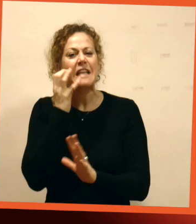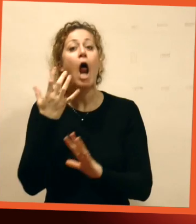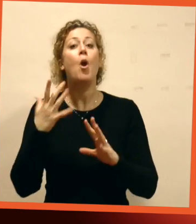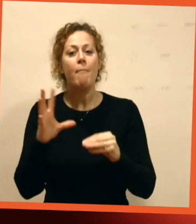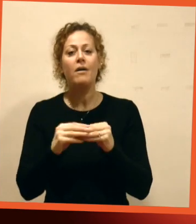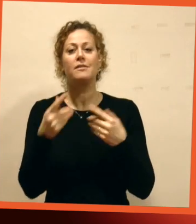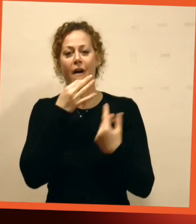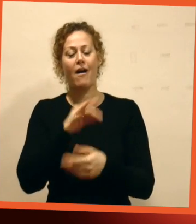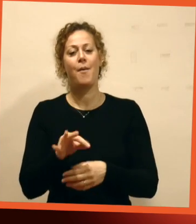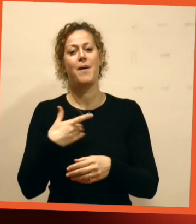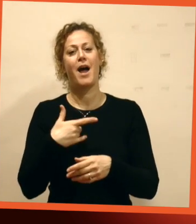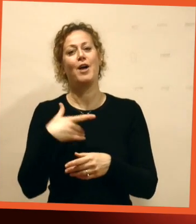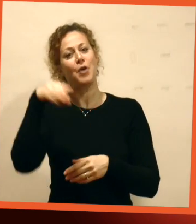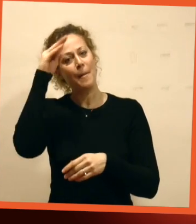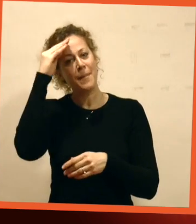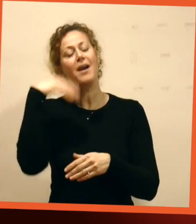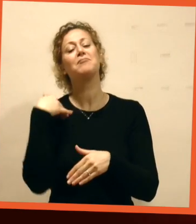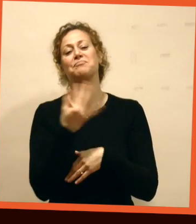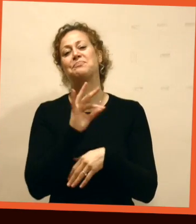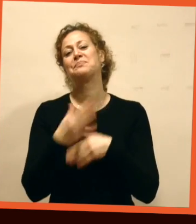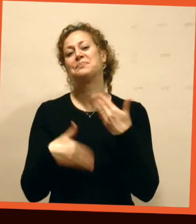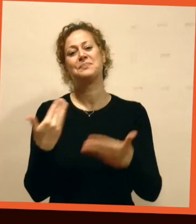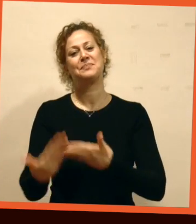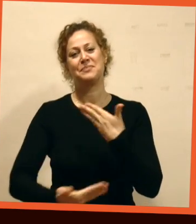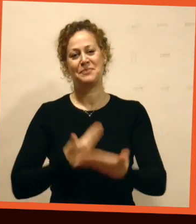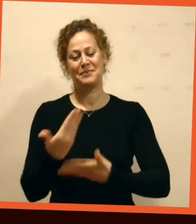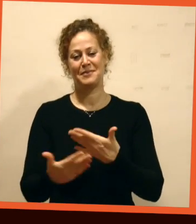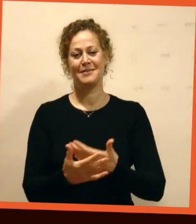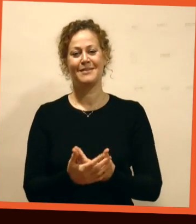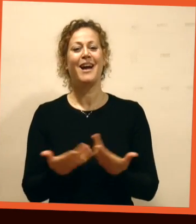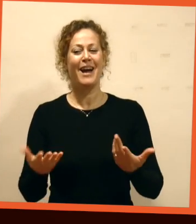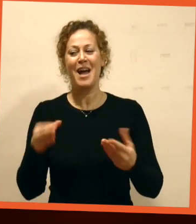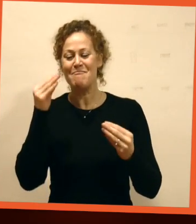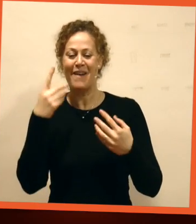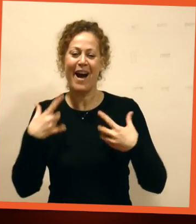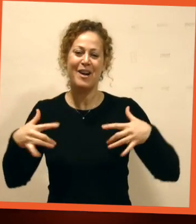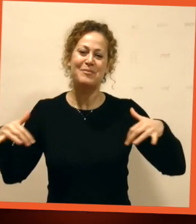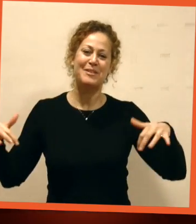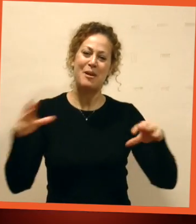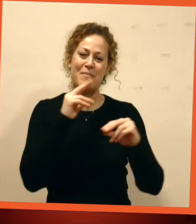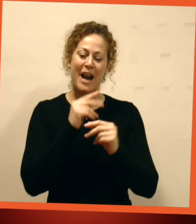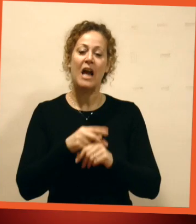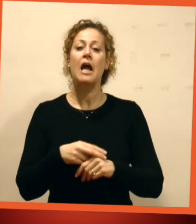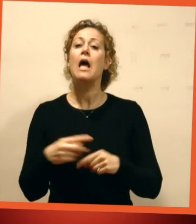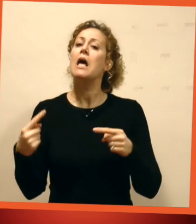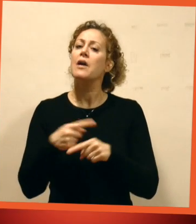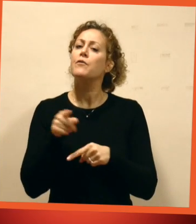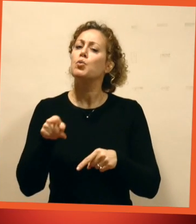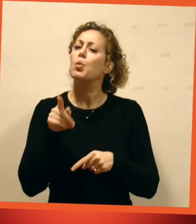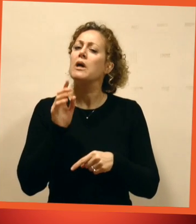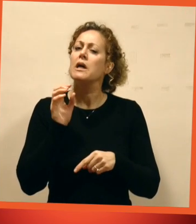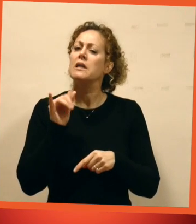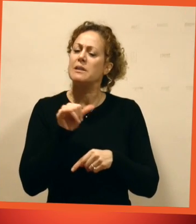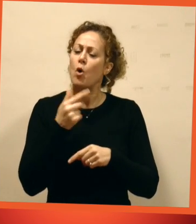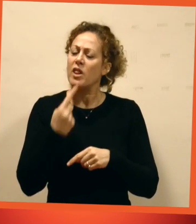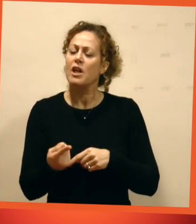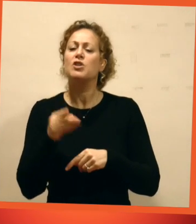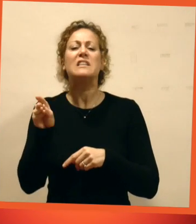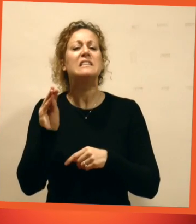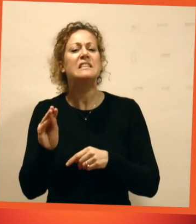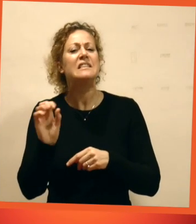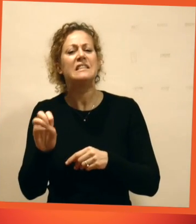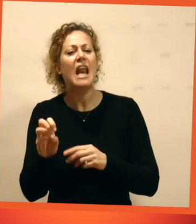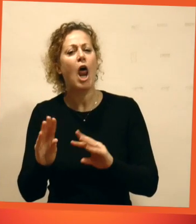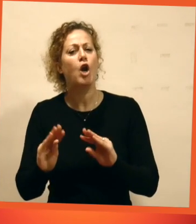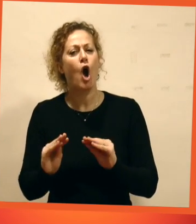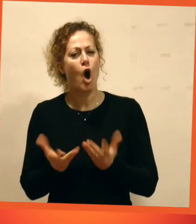che coraggio. Se qui c'è la curva del divano. Fanno, esatto. E invece insegni quella disciplina un tutto un po'... Insegno ai